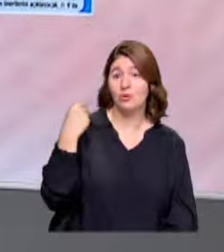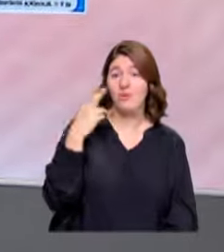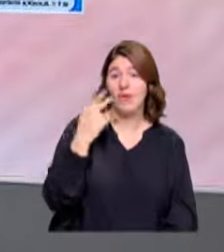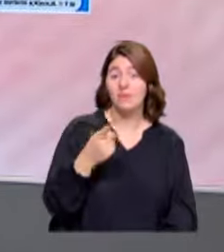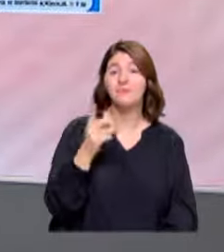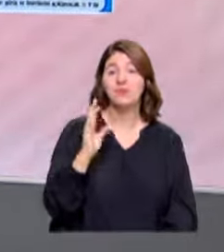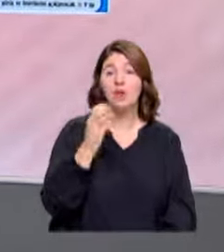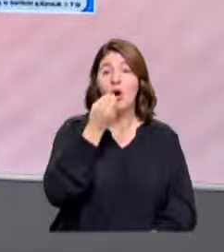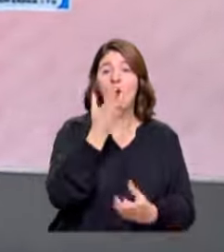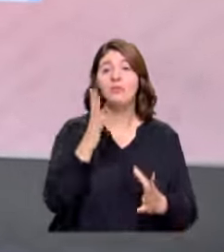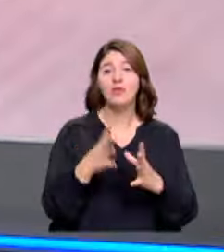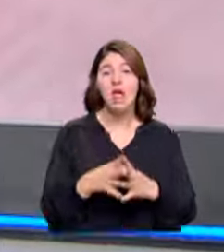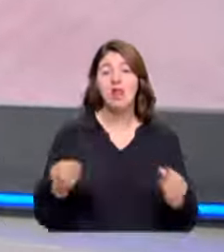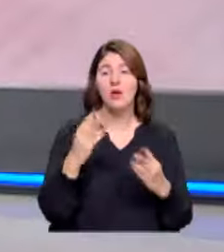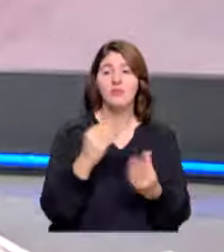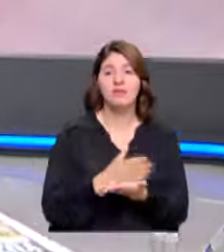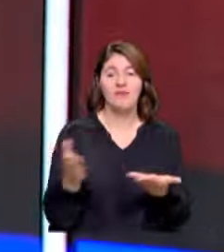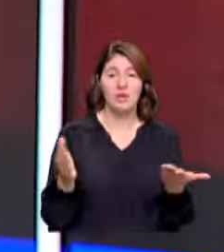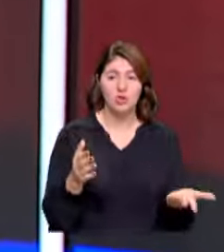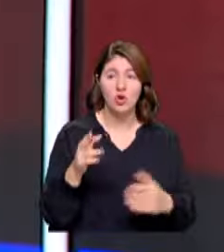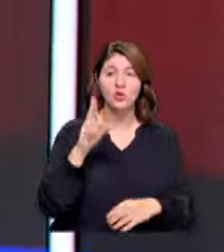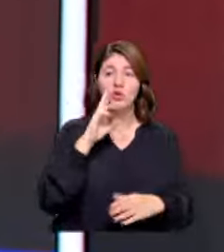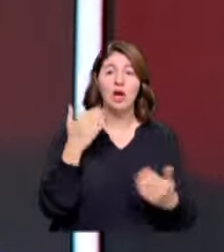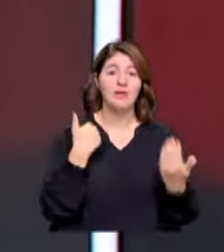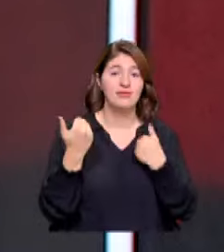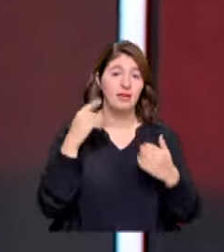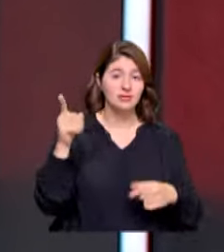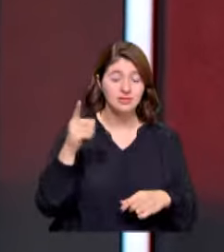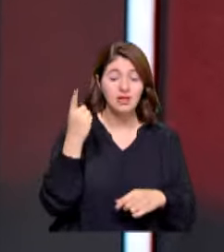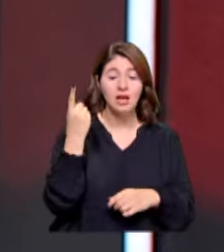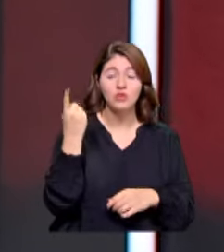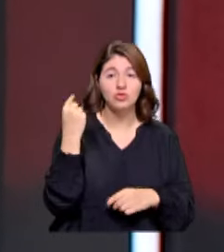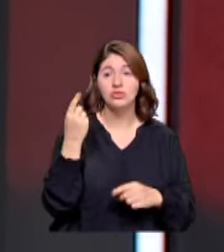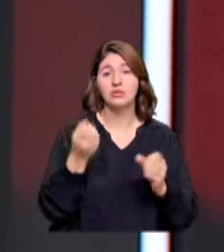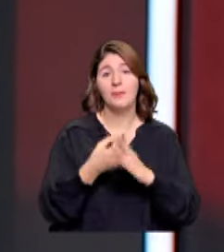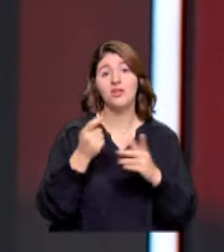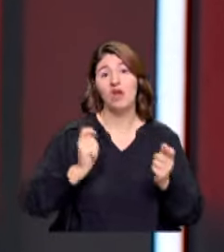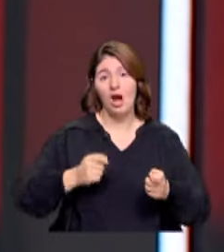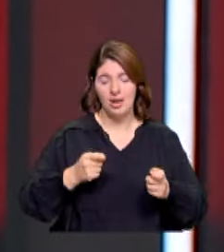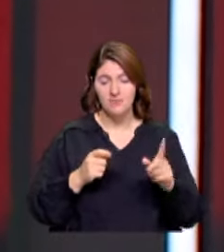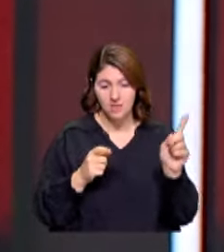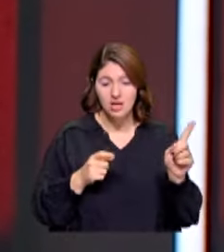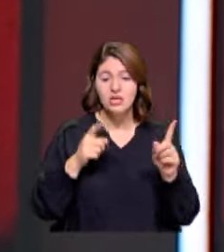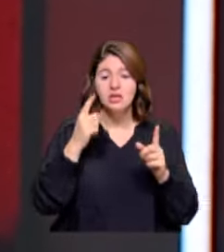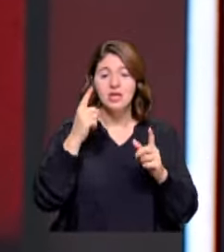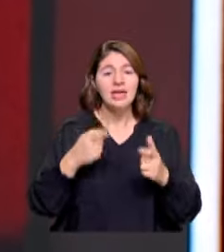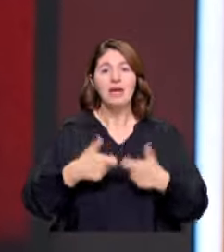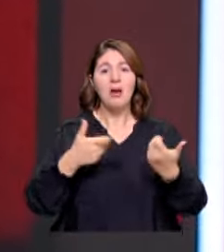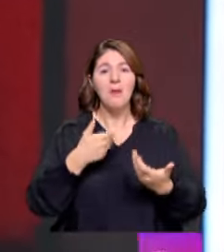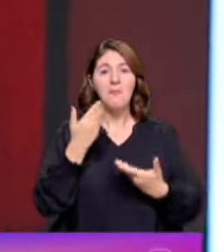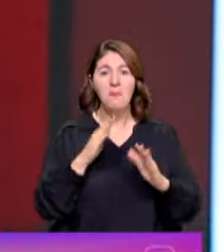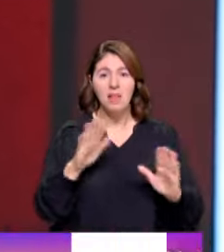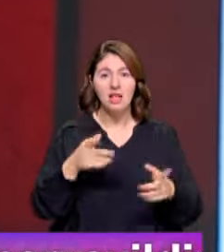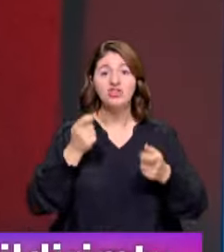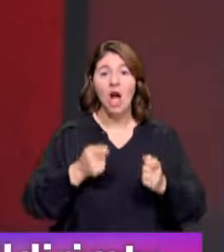efendim. Ormanlarımız küle dönmeye devam ediyor. Son adres dün sabah Çankırı'ydı. Dün sizlerle ilk gelişmeleri